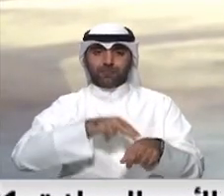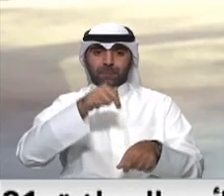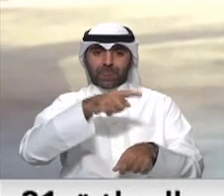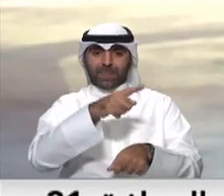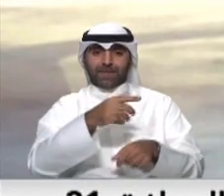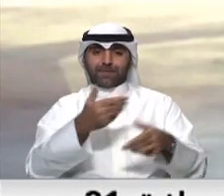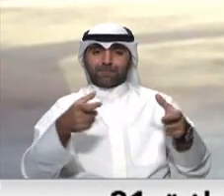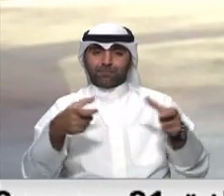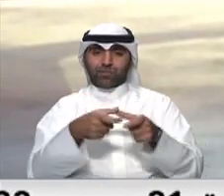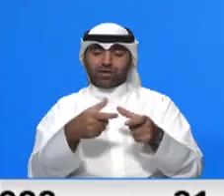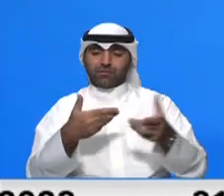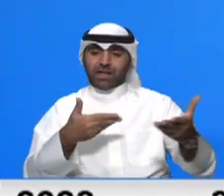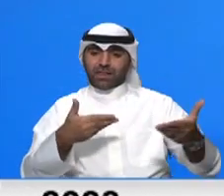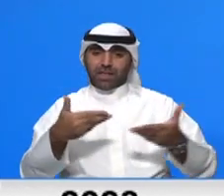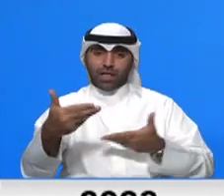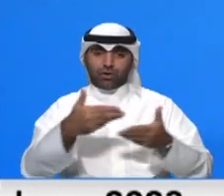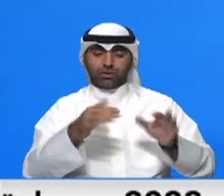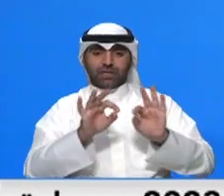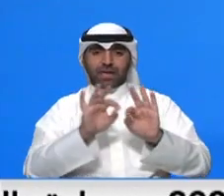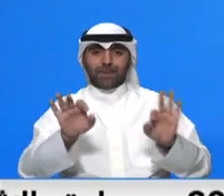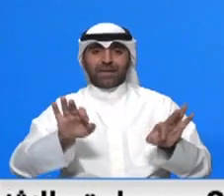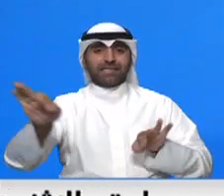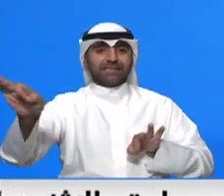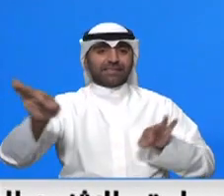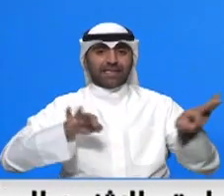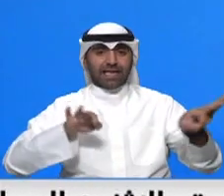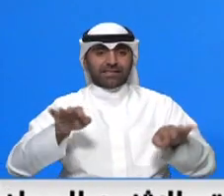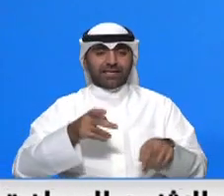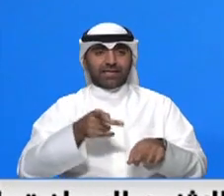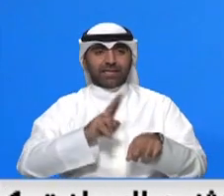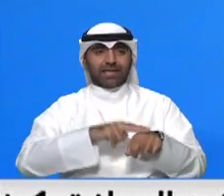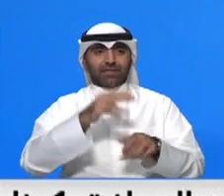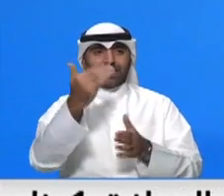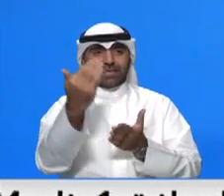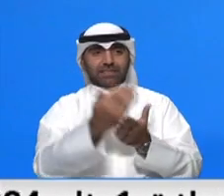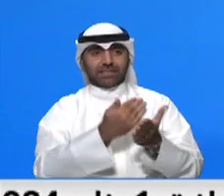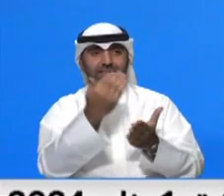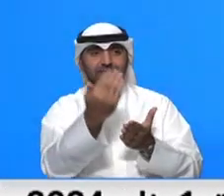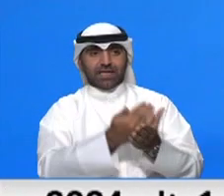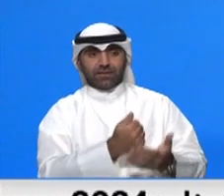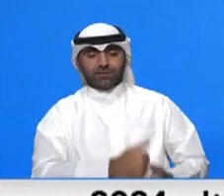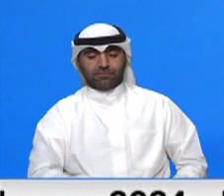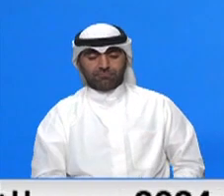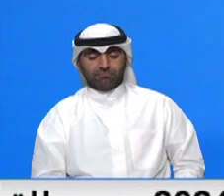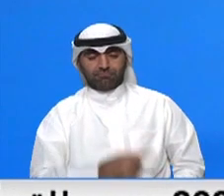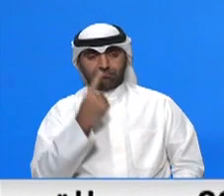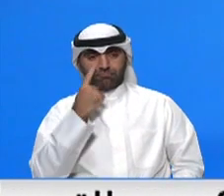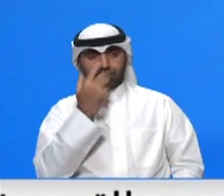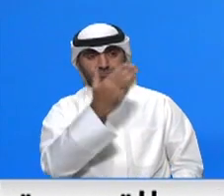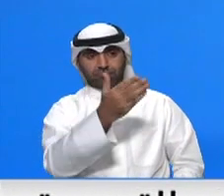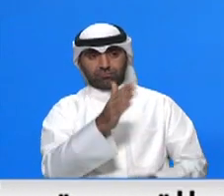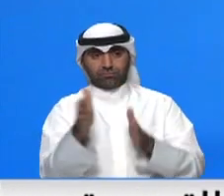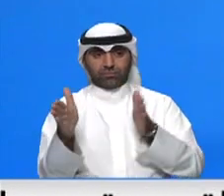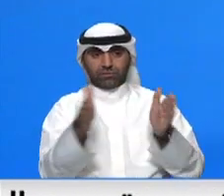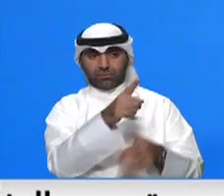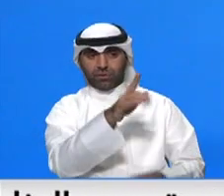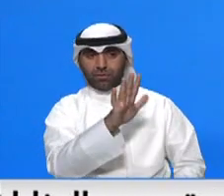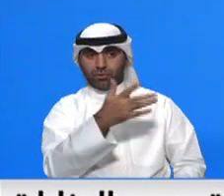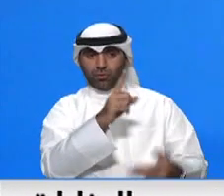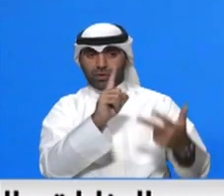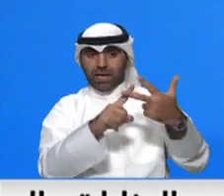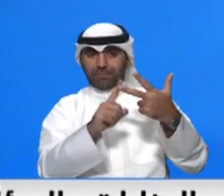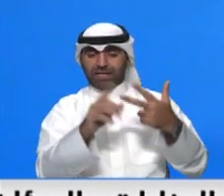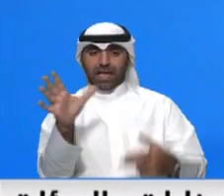لتعزيز التعاون الاقتصادي نشعر بخيبه امل عميقه في المنظومه الدوليه التي